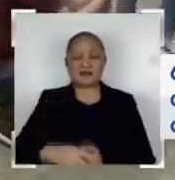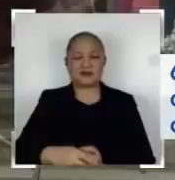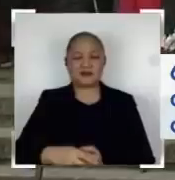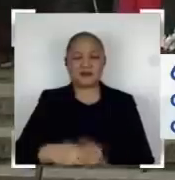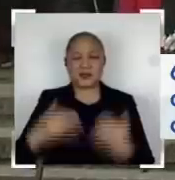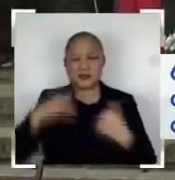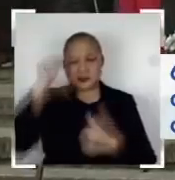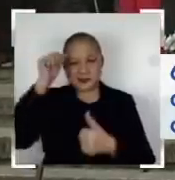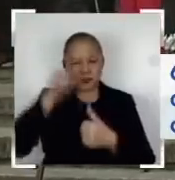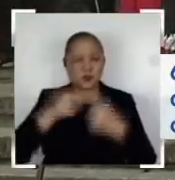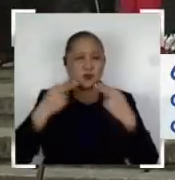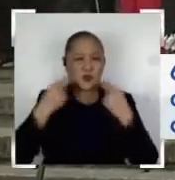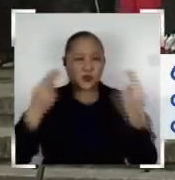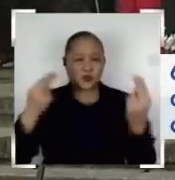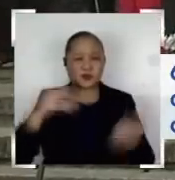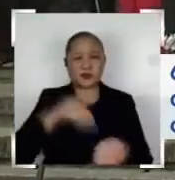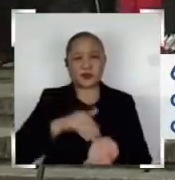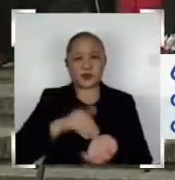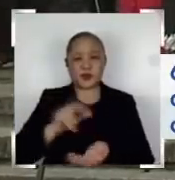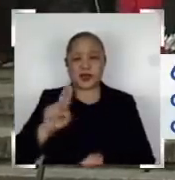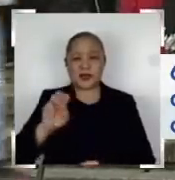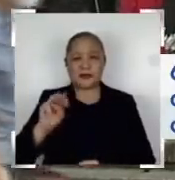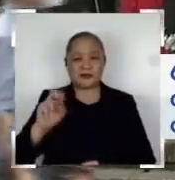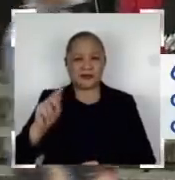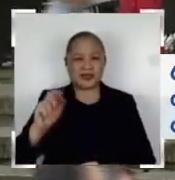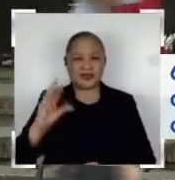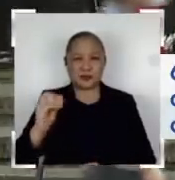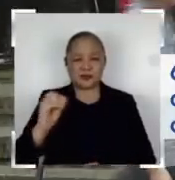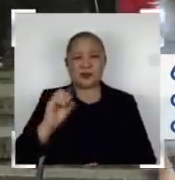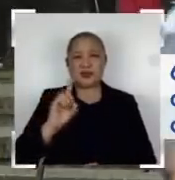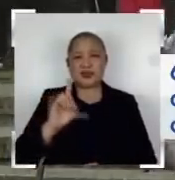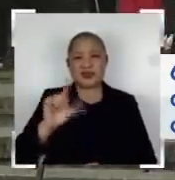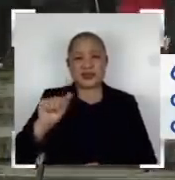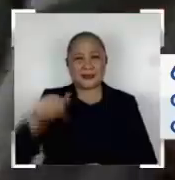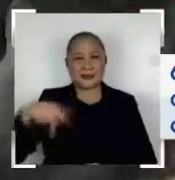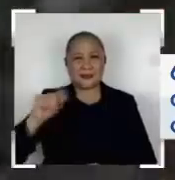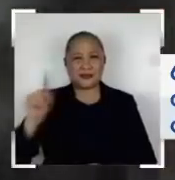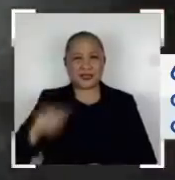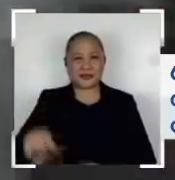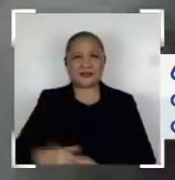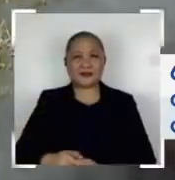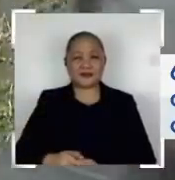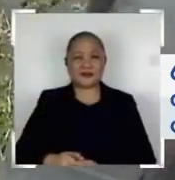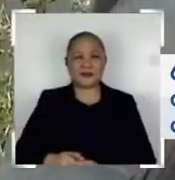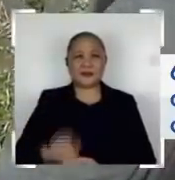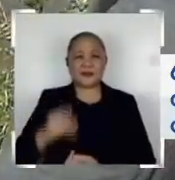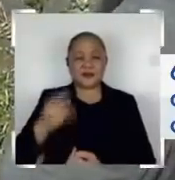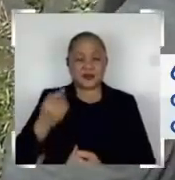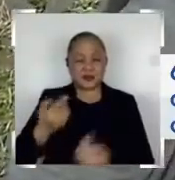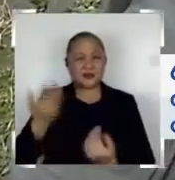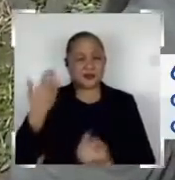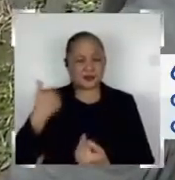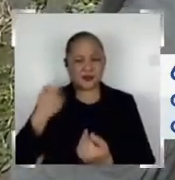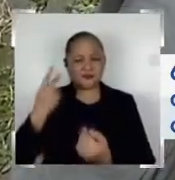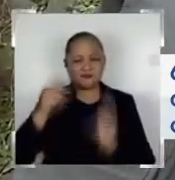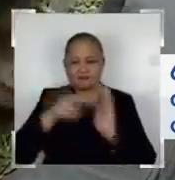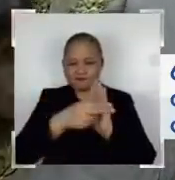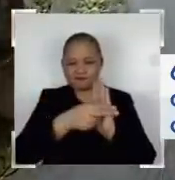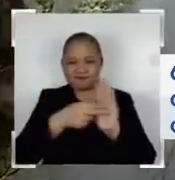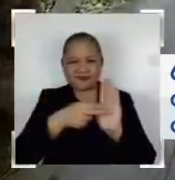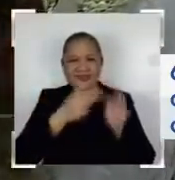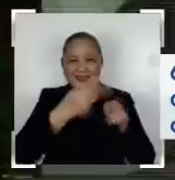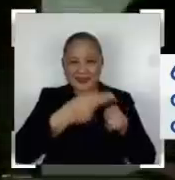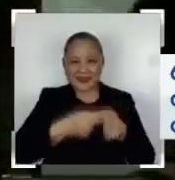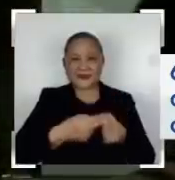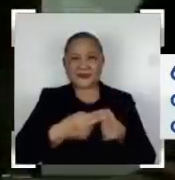ni Dr. Remberto de la Paz at Dr. Juan Escandor na nauna ng inukit ang pangalan sa bantayog.